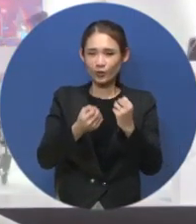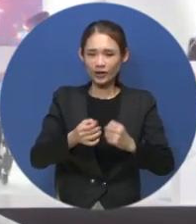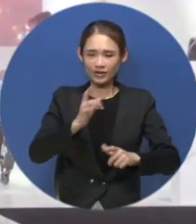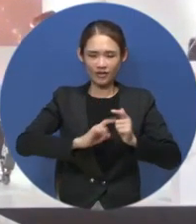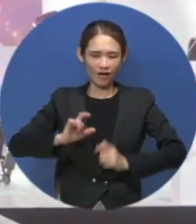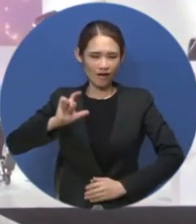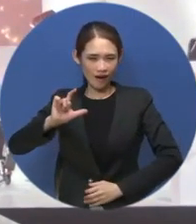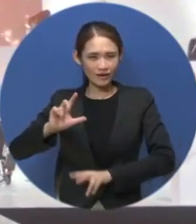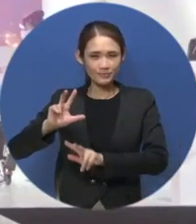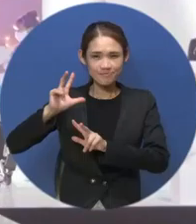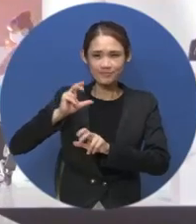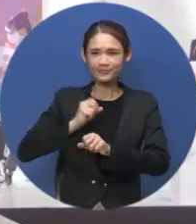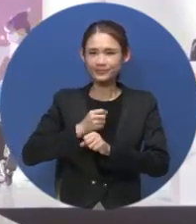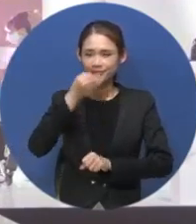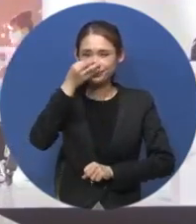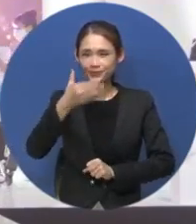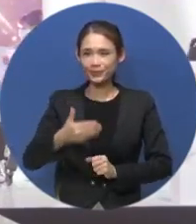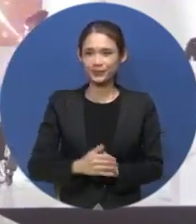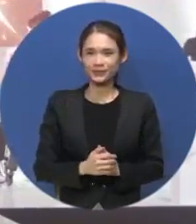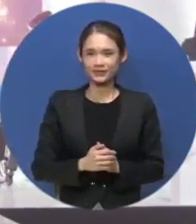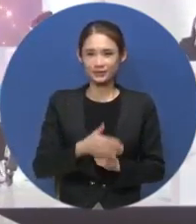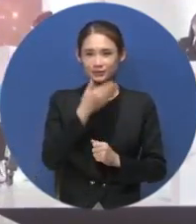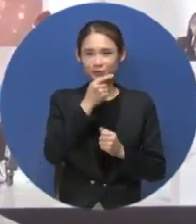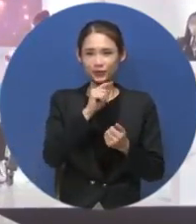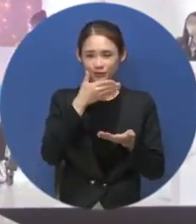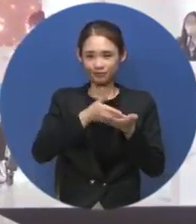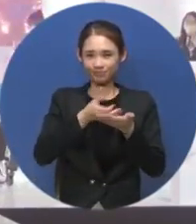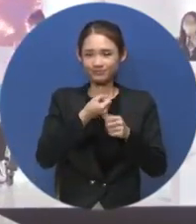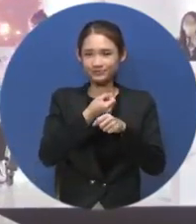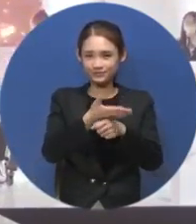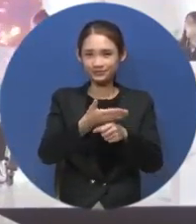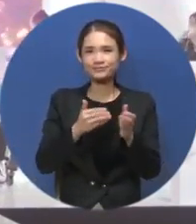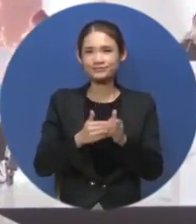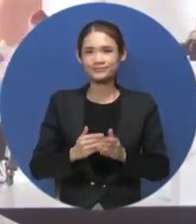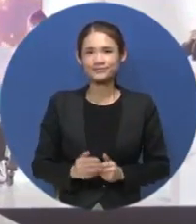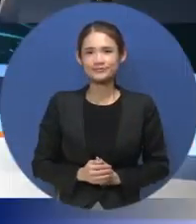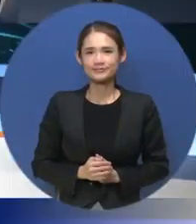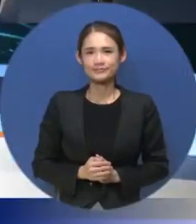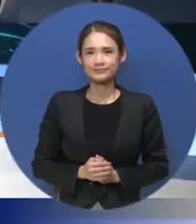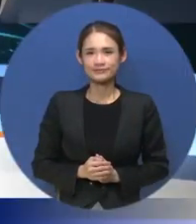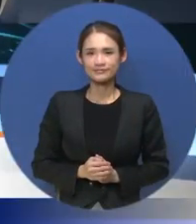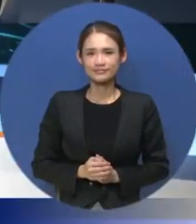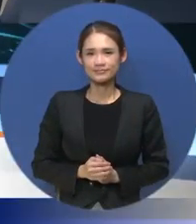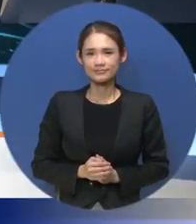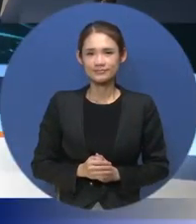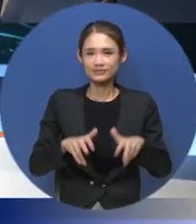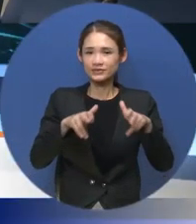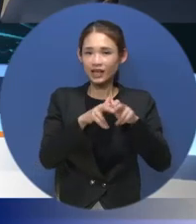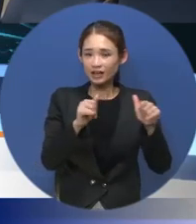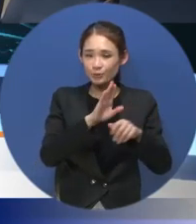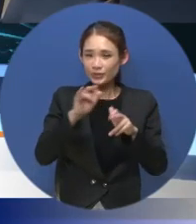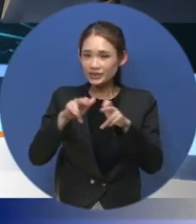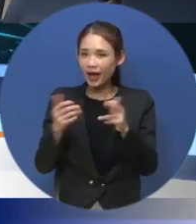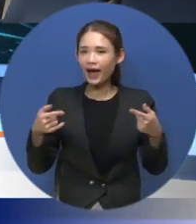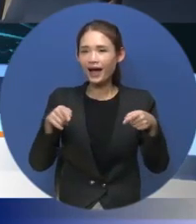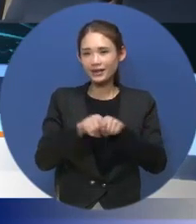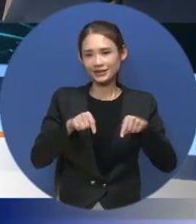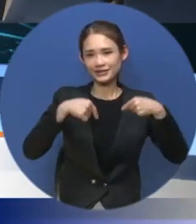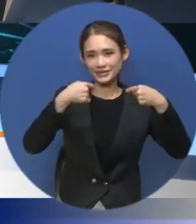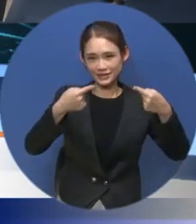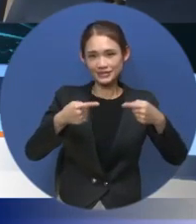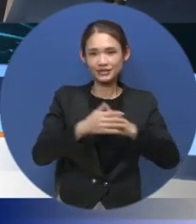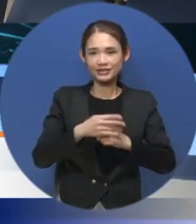시도돼 선수단의 좋은 반응을 얻었습니다. 이날 선수들은 직접 모델로 참여해 색다른 모습을 선보이는